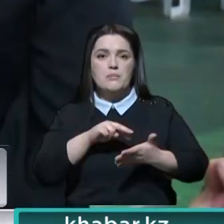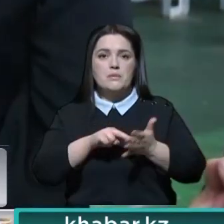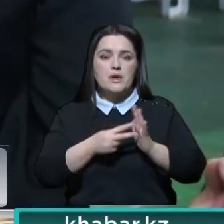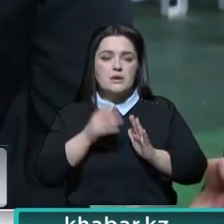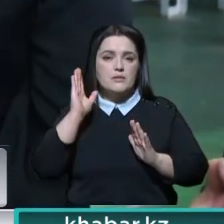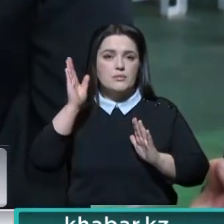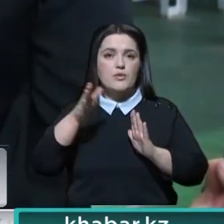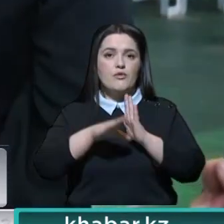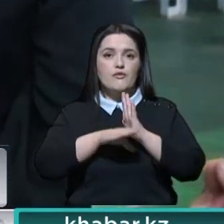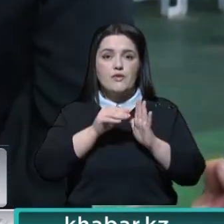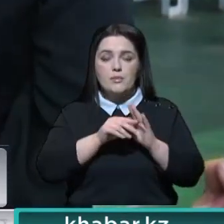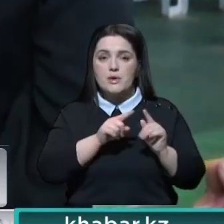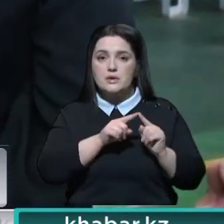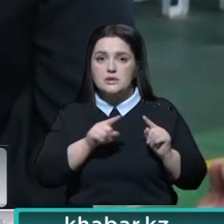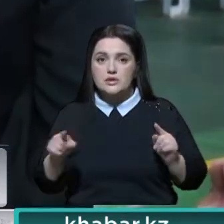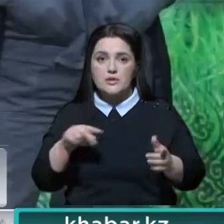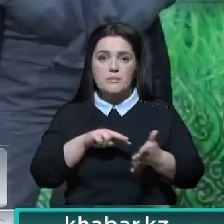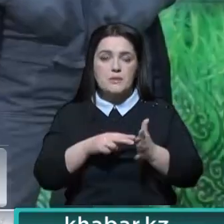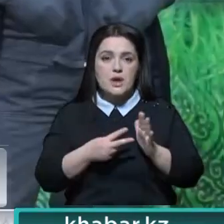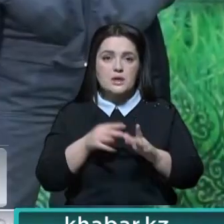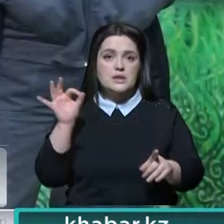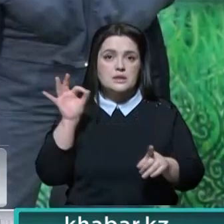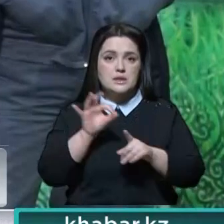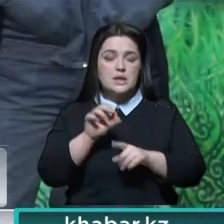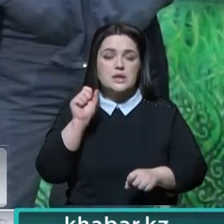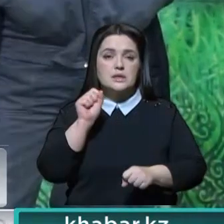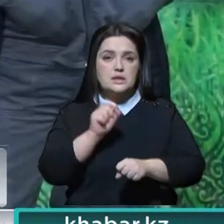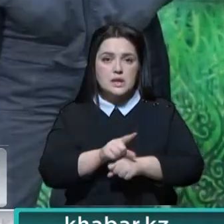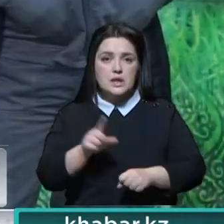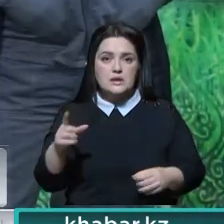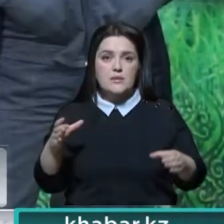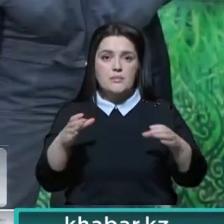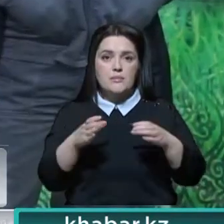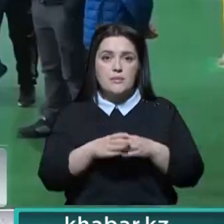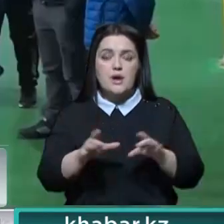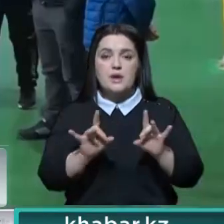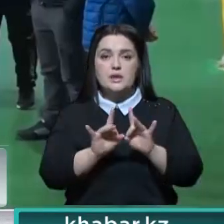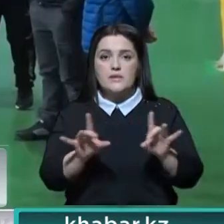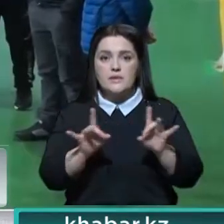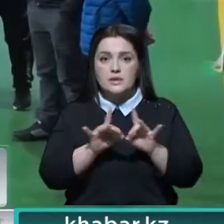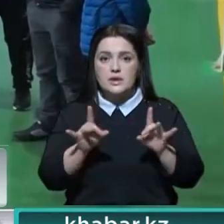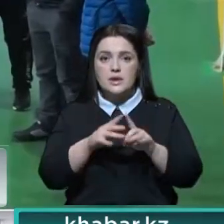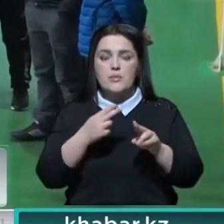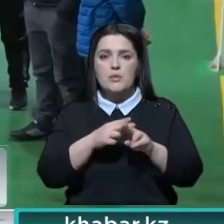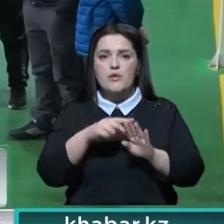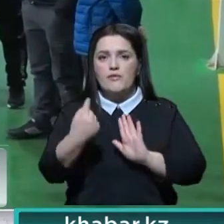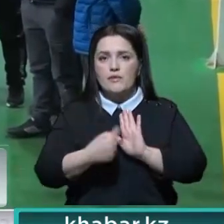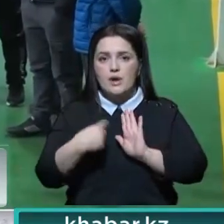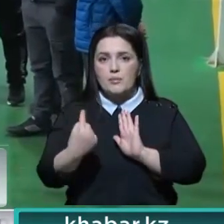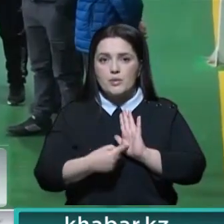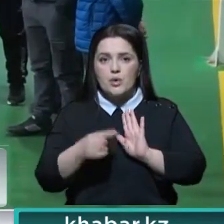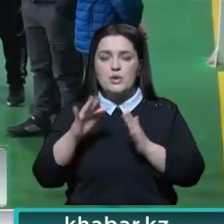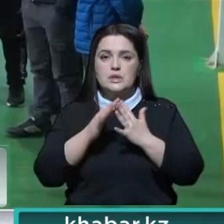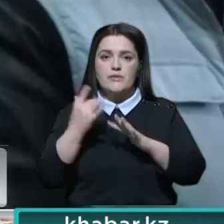своей предвыборной платформе, о текущих и перспективных планах, целях и задачах партии. Ответили на вопросы, которые касались не